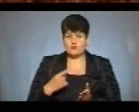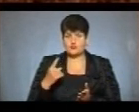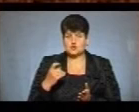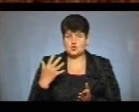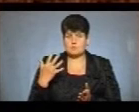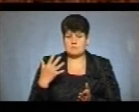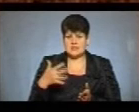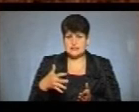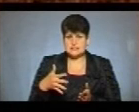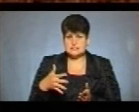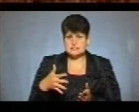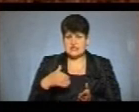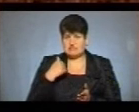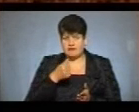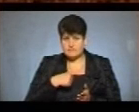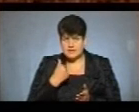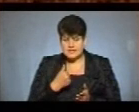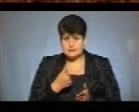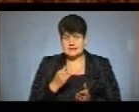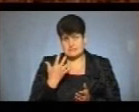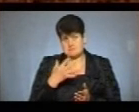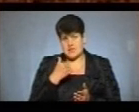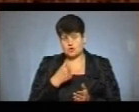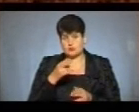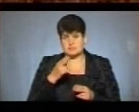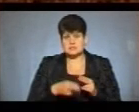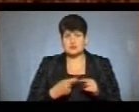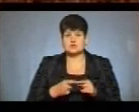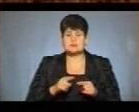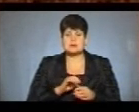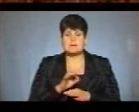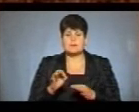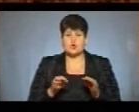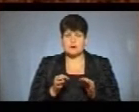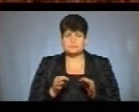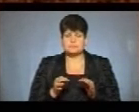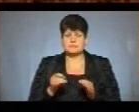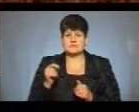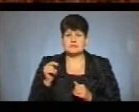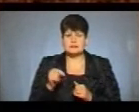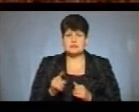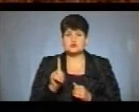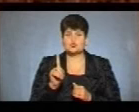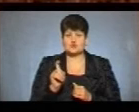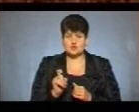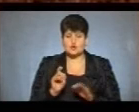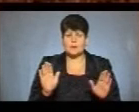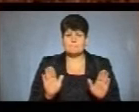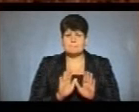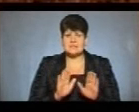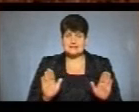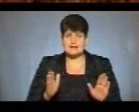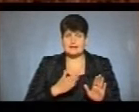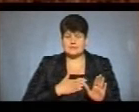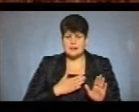150 на рік, і за 5 років ми скінчимо цей проект, щоб 1100 пісень наших